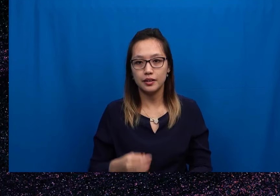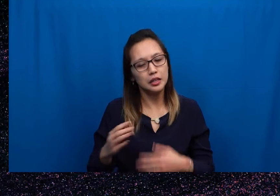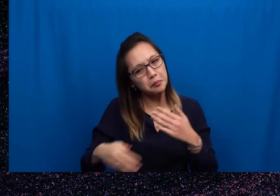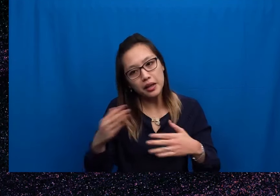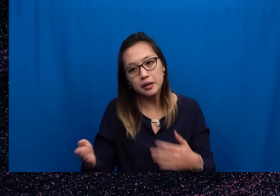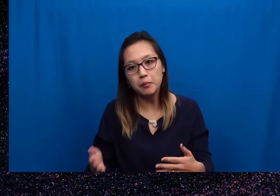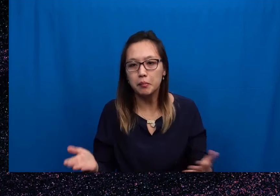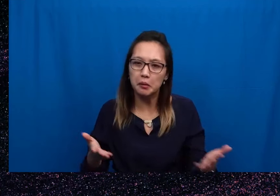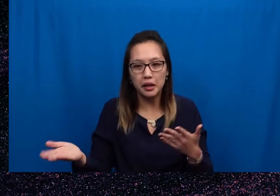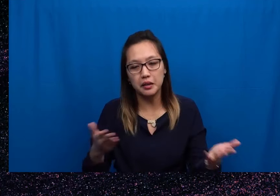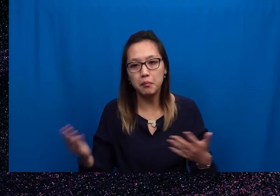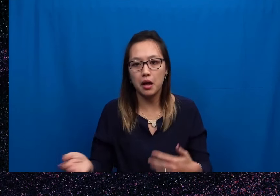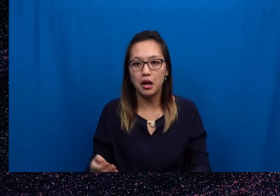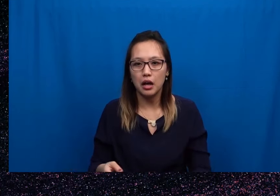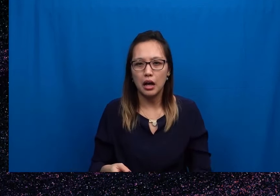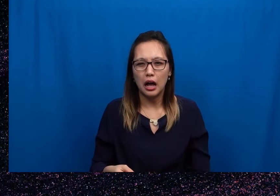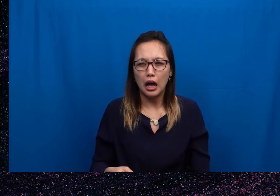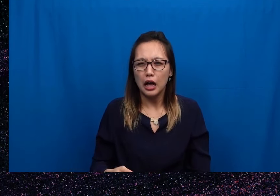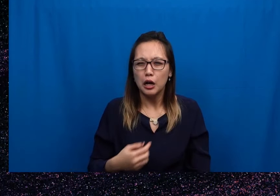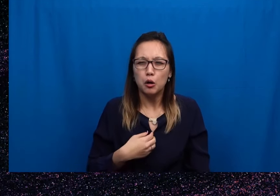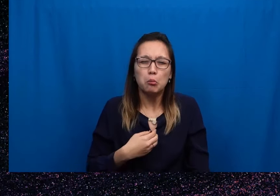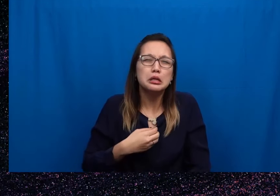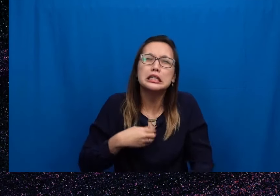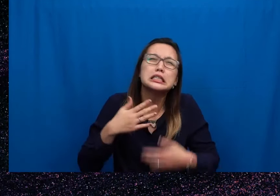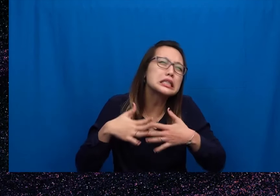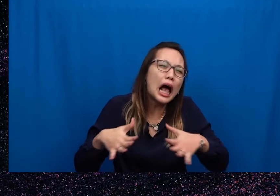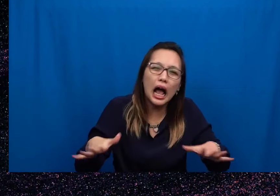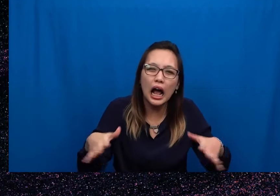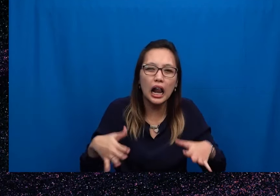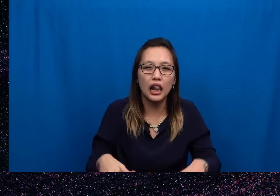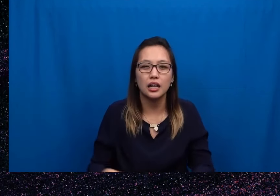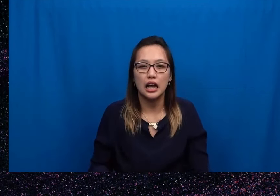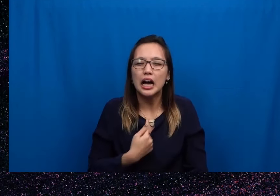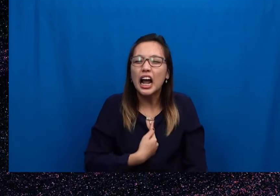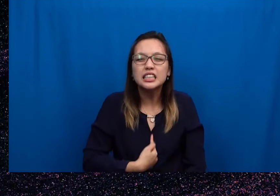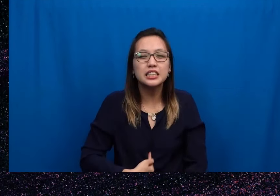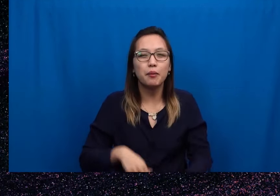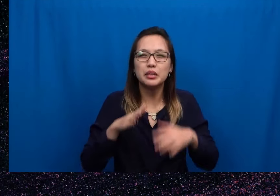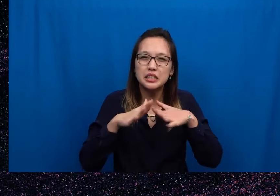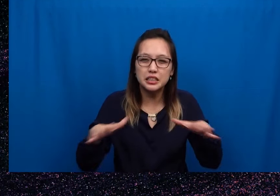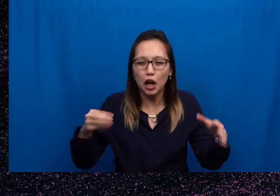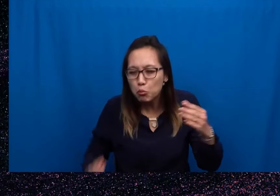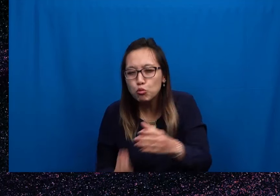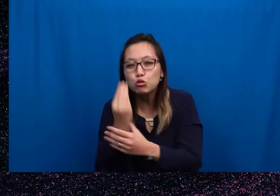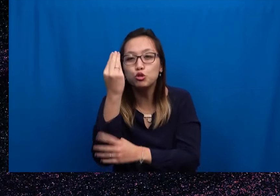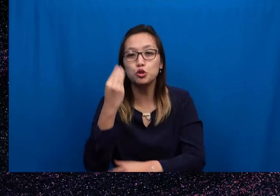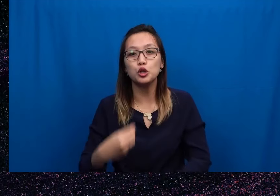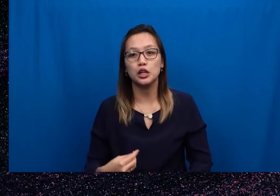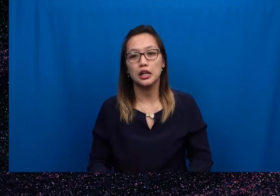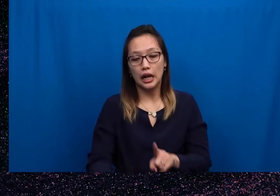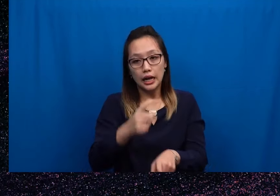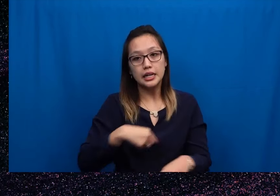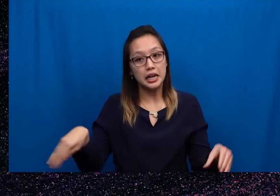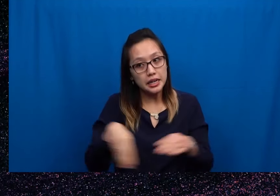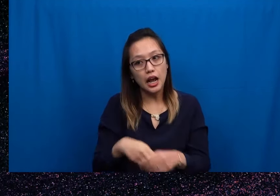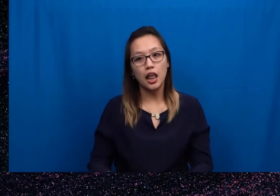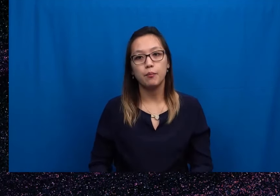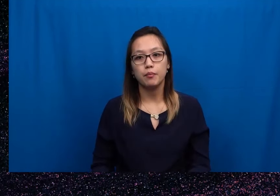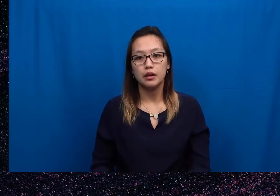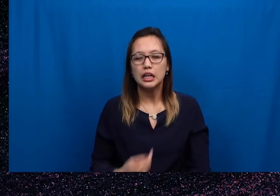sangat dalam. Semua dosa yang saya lakukan itu terbayang di mata